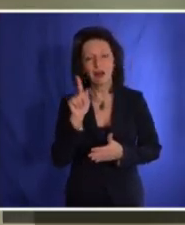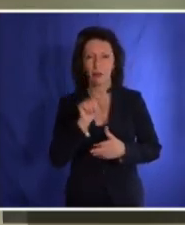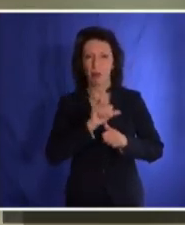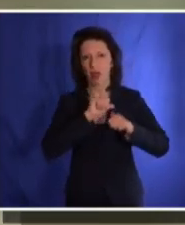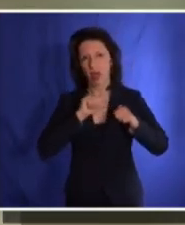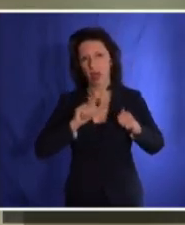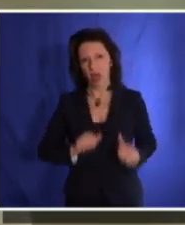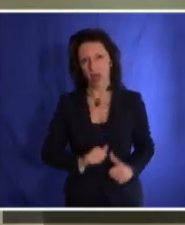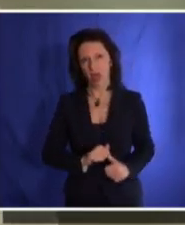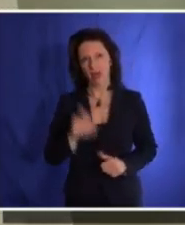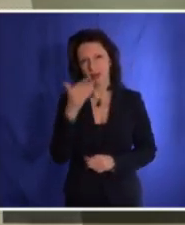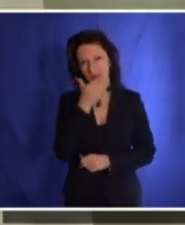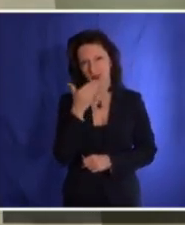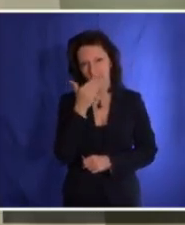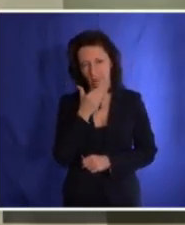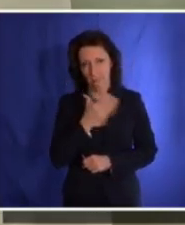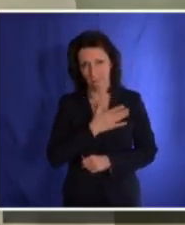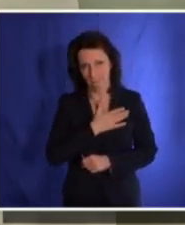ein großes Herz.